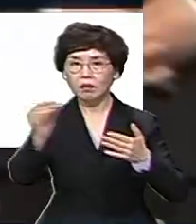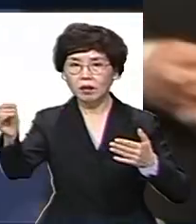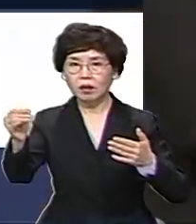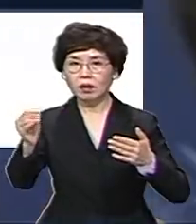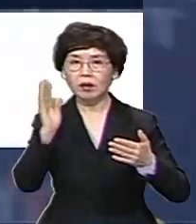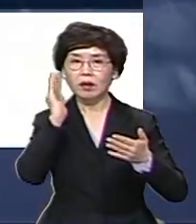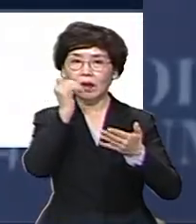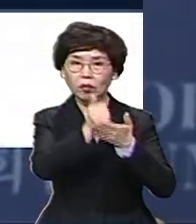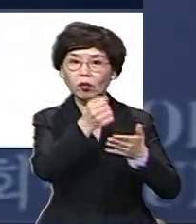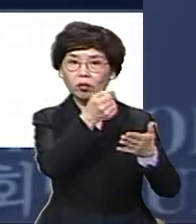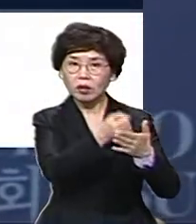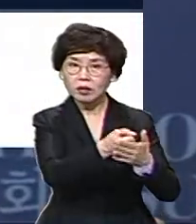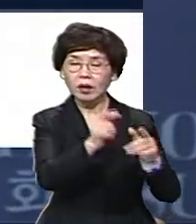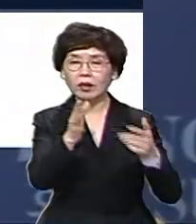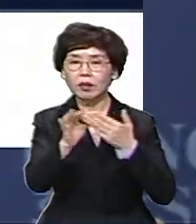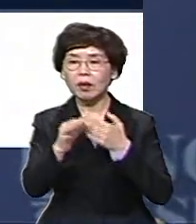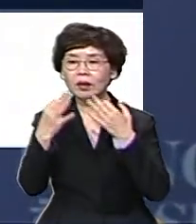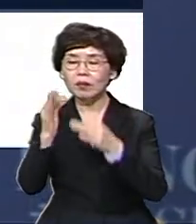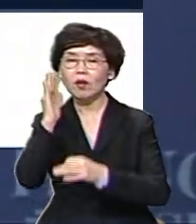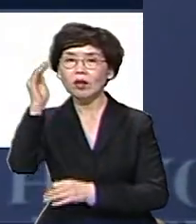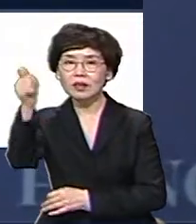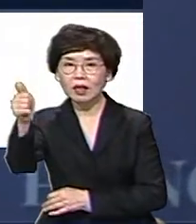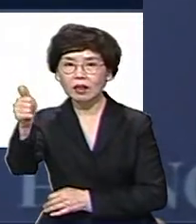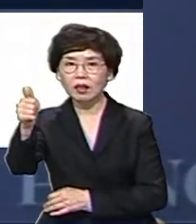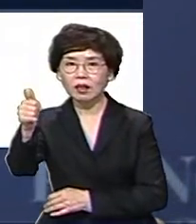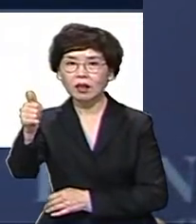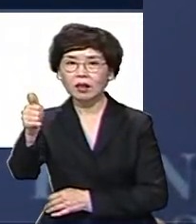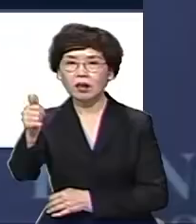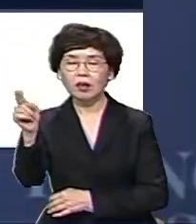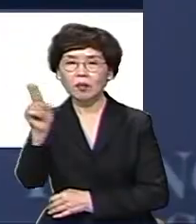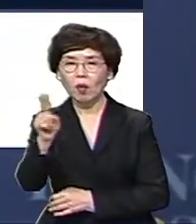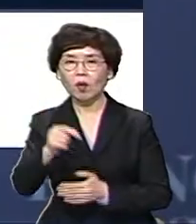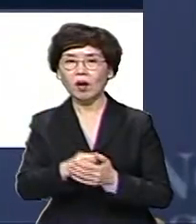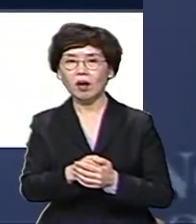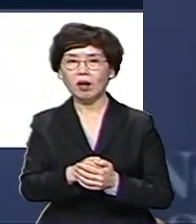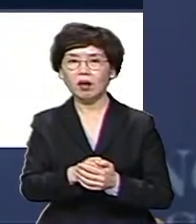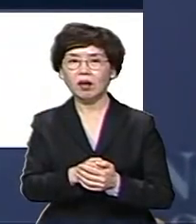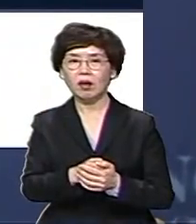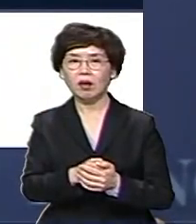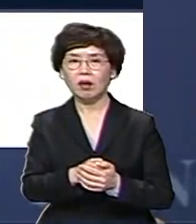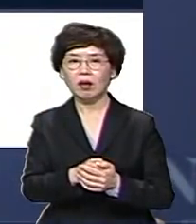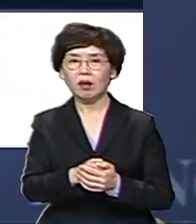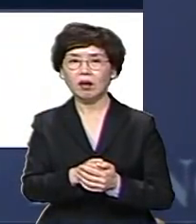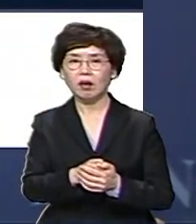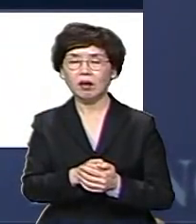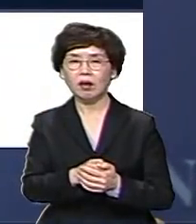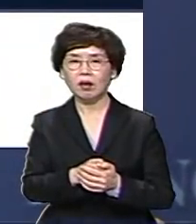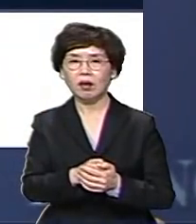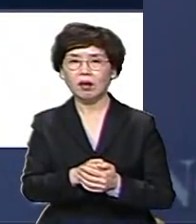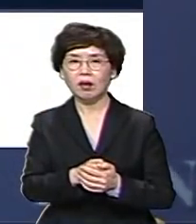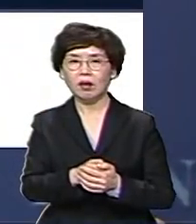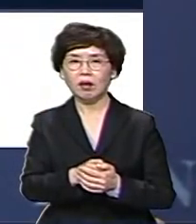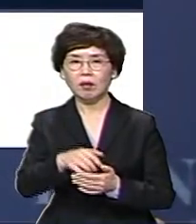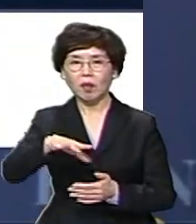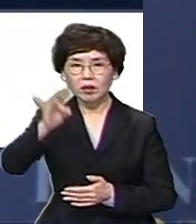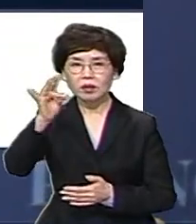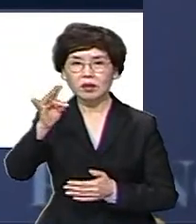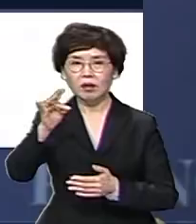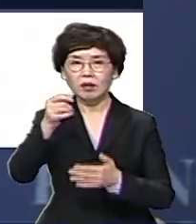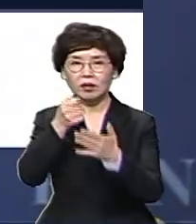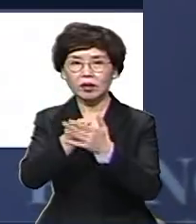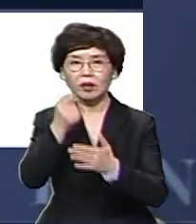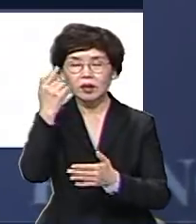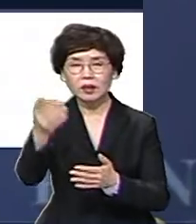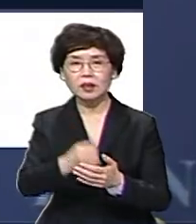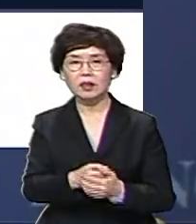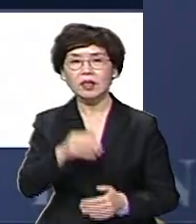이번에 회담장을 나온 것이 대통령님께서 결정하신 것입니까? 아니면 김정은 위원장께서 뭔가 메시지를